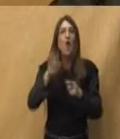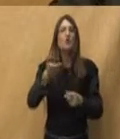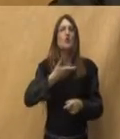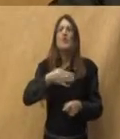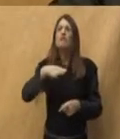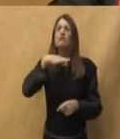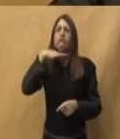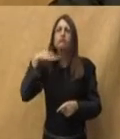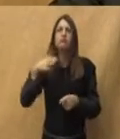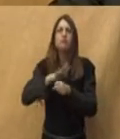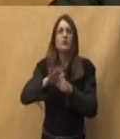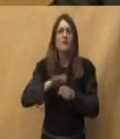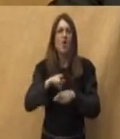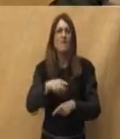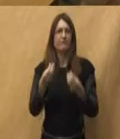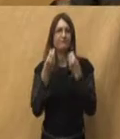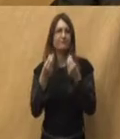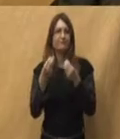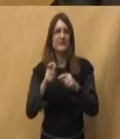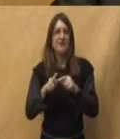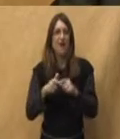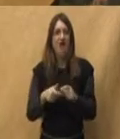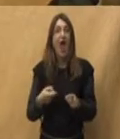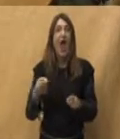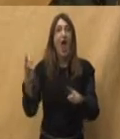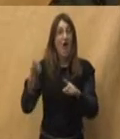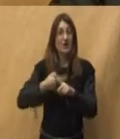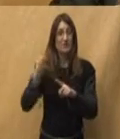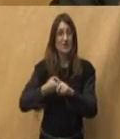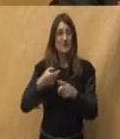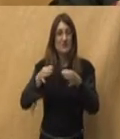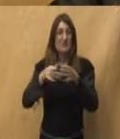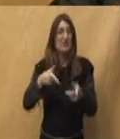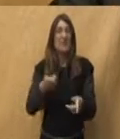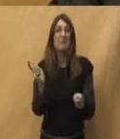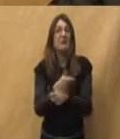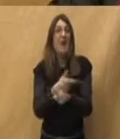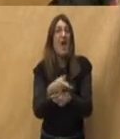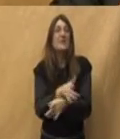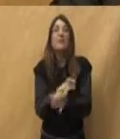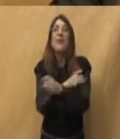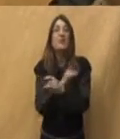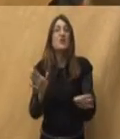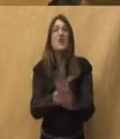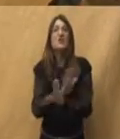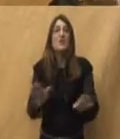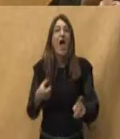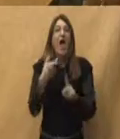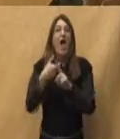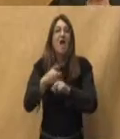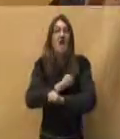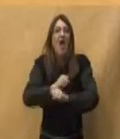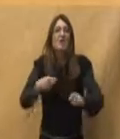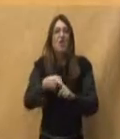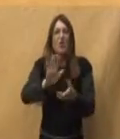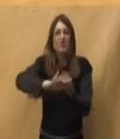tim dragocjenim hranjivim tvarima. Krumpirov čips je prazna kalorija. Nema ništa, ima samo kalorije jer je krumpir